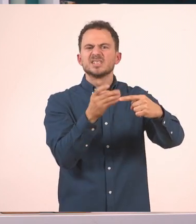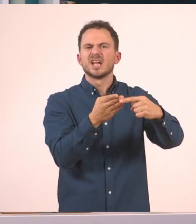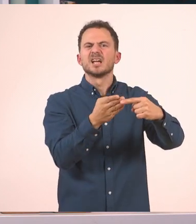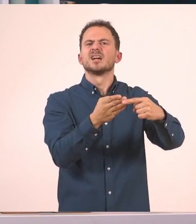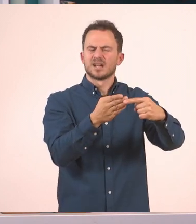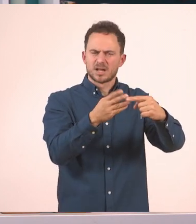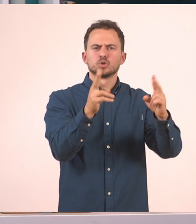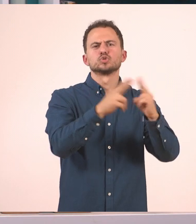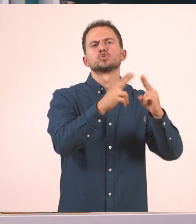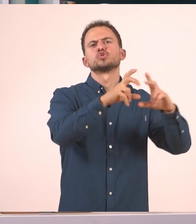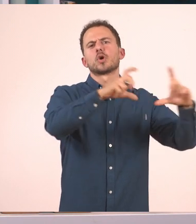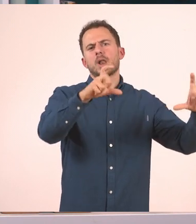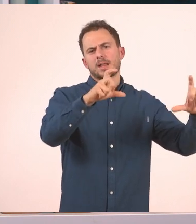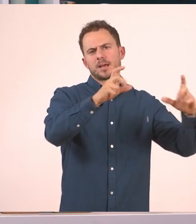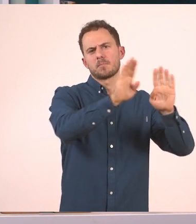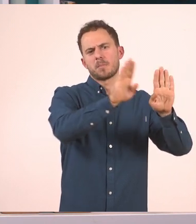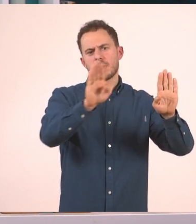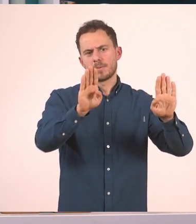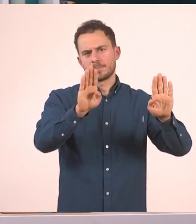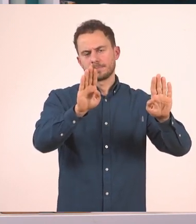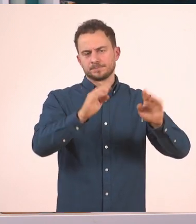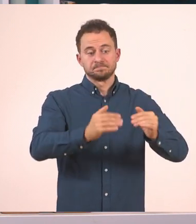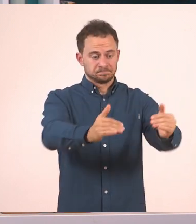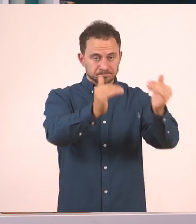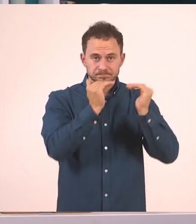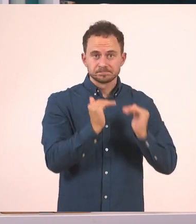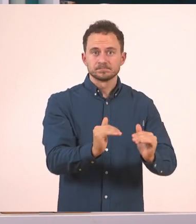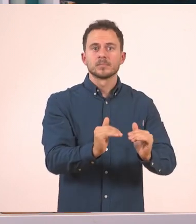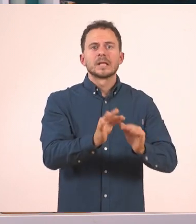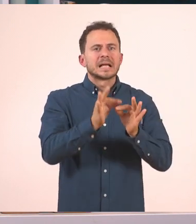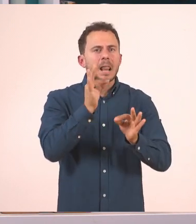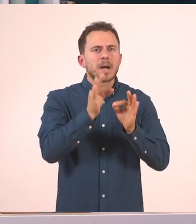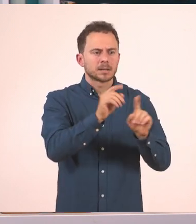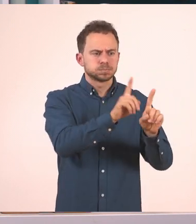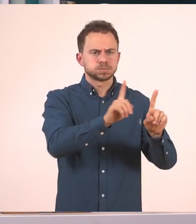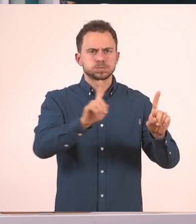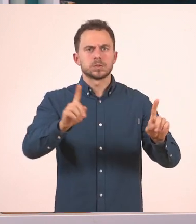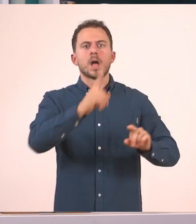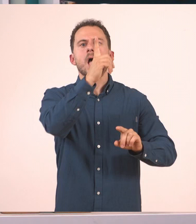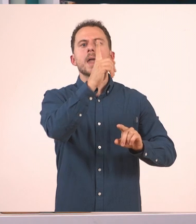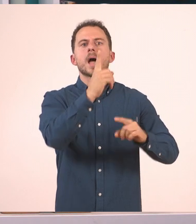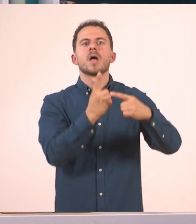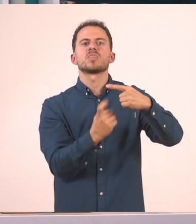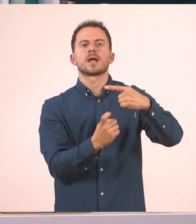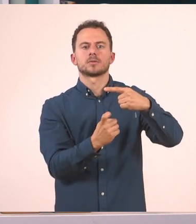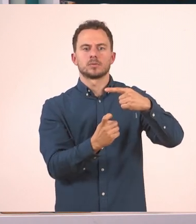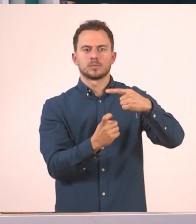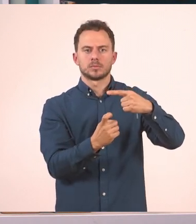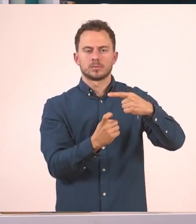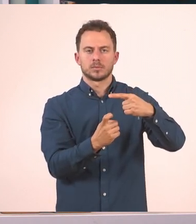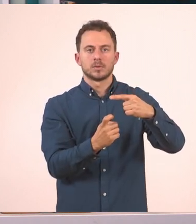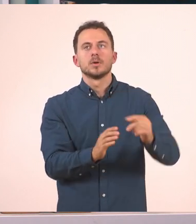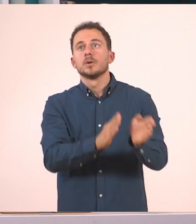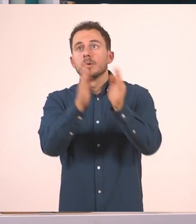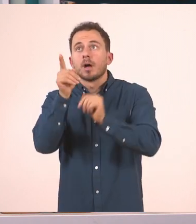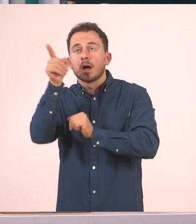σοκολάτα. 1/10, ένα από τα 10 καλαμάκια. Και 1/5, ένα από τα 5